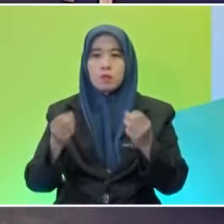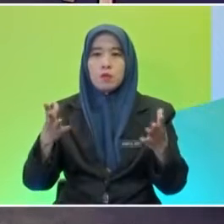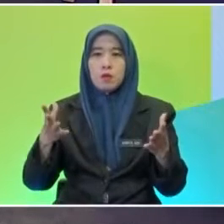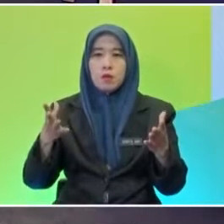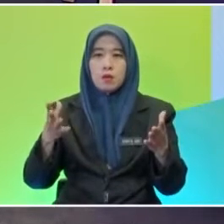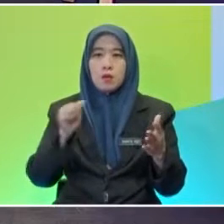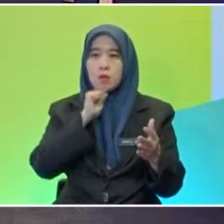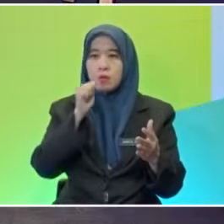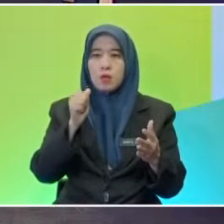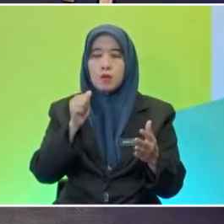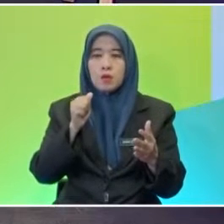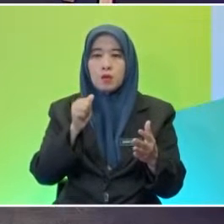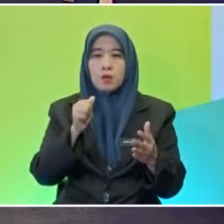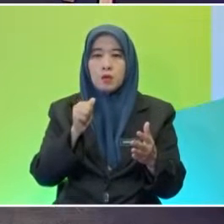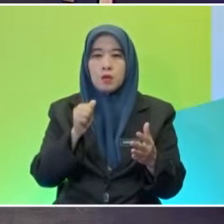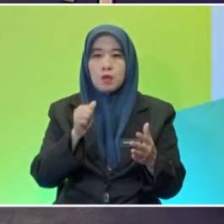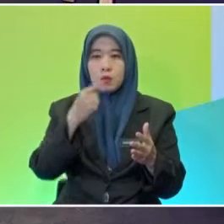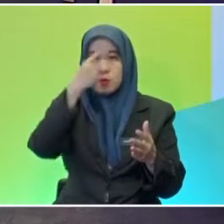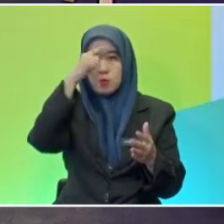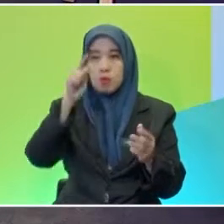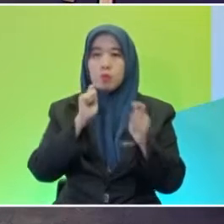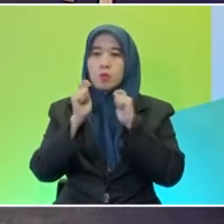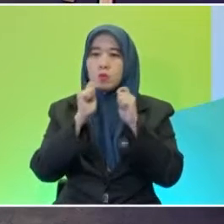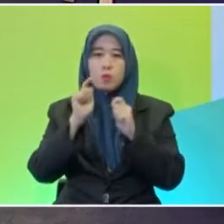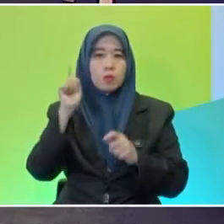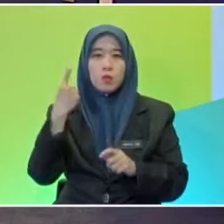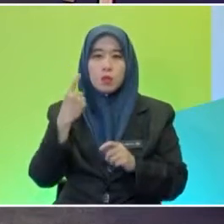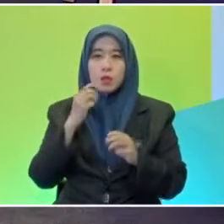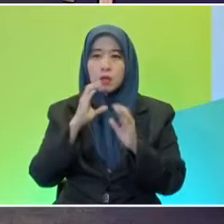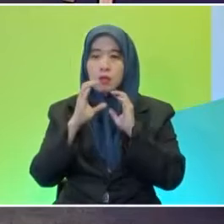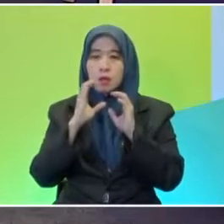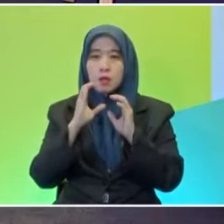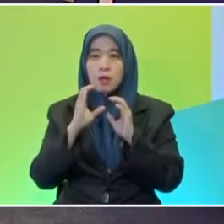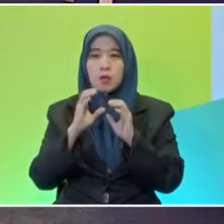bahasa Melayu sebagai bahasa untuk kita bertutup ekonomi